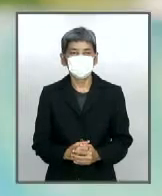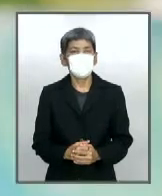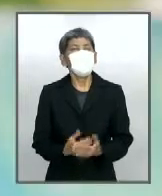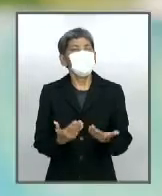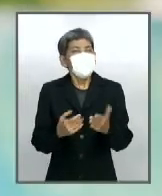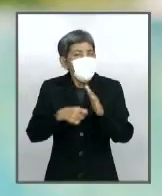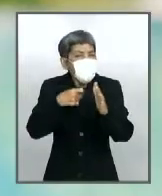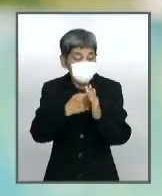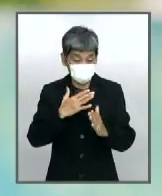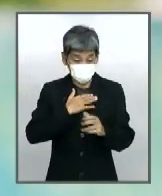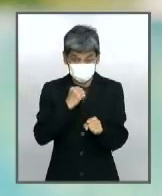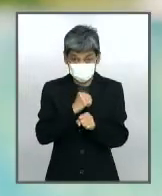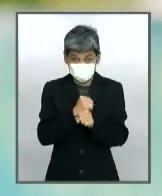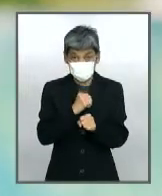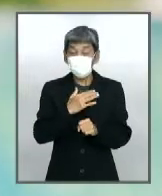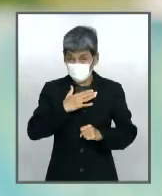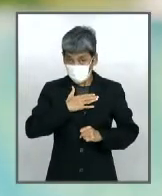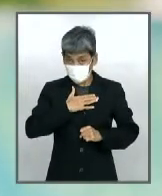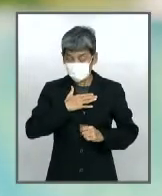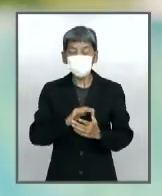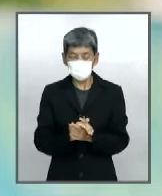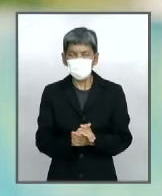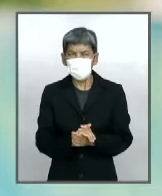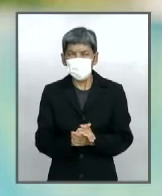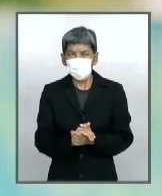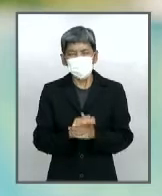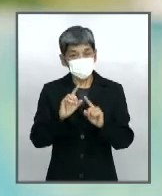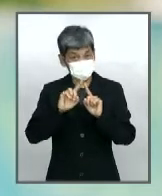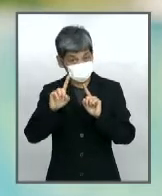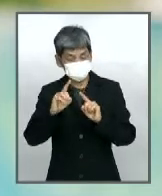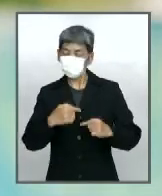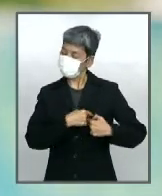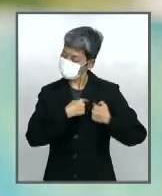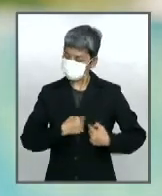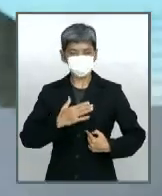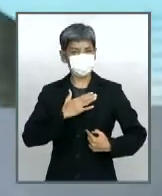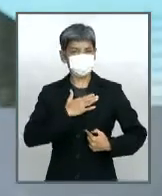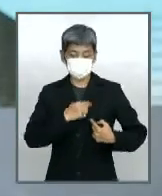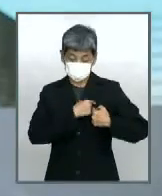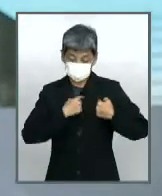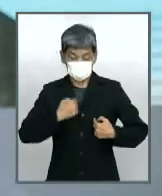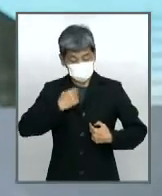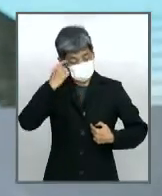ปัจจัยที่มีผลต่อประสิทธิภาพในการทำงานหลักๆเลยเรื่องแรกคือใจถ้า